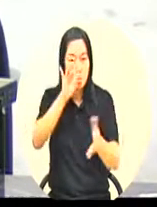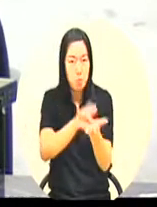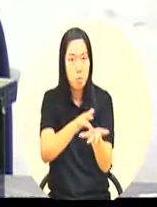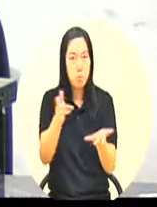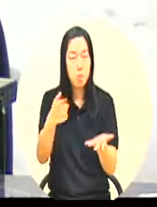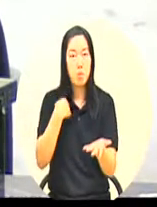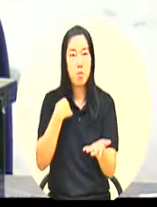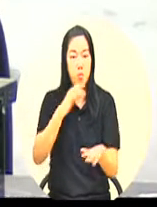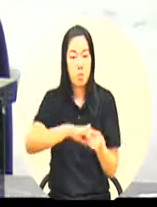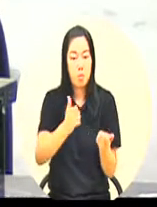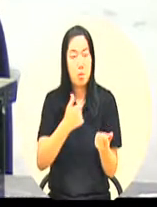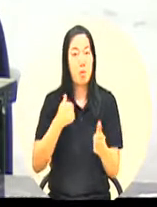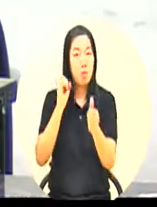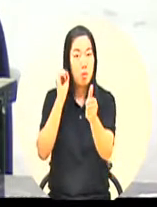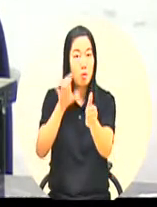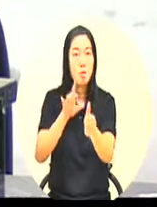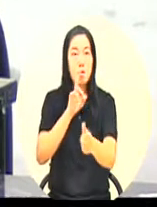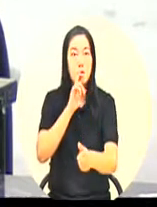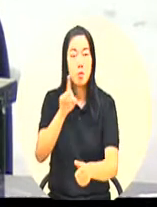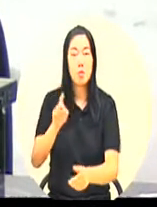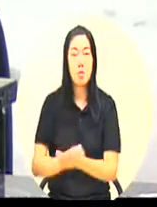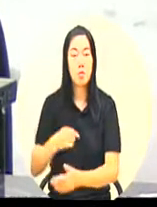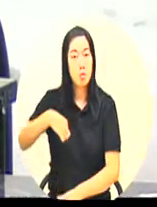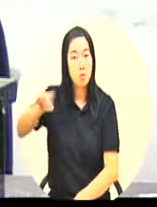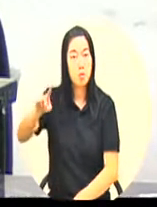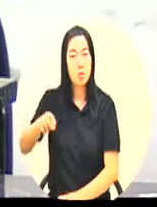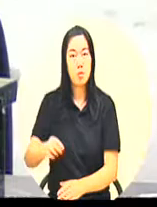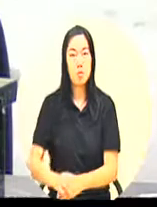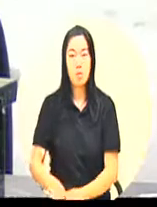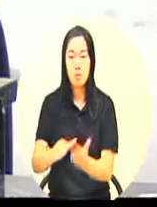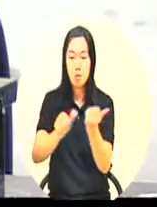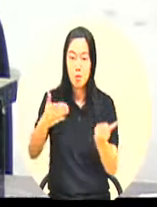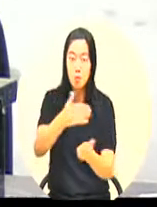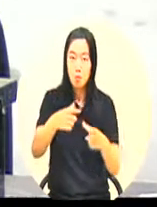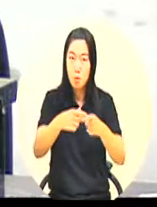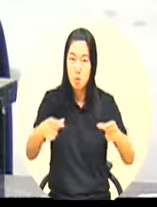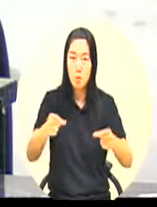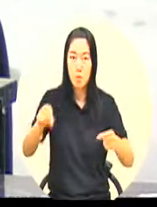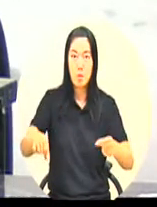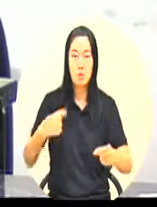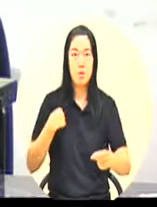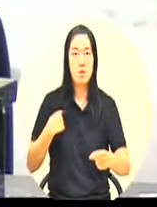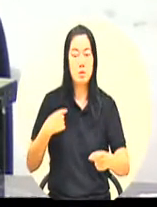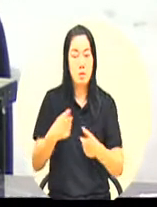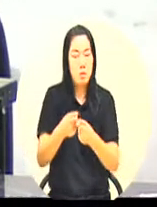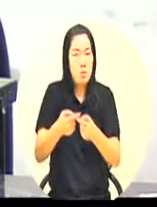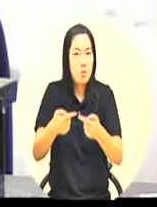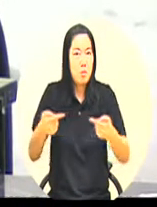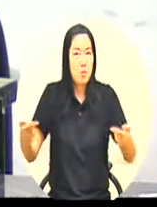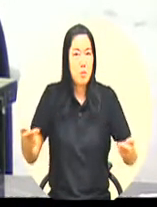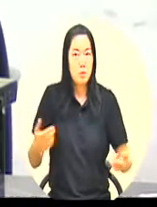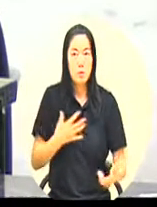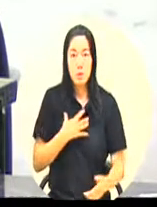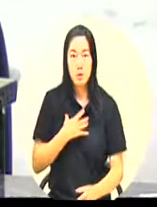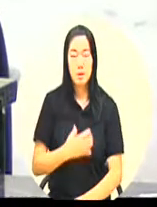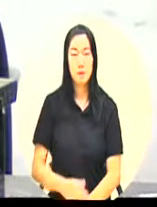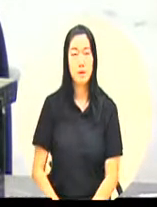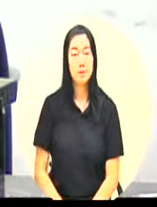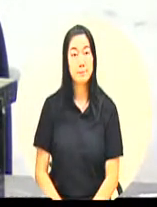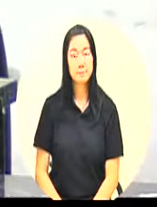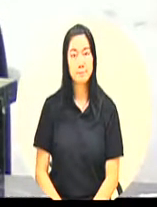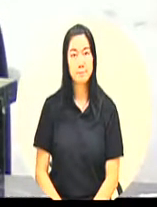日本呢吃生鱼片，小心不要吃日本生鱼片，因为诺罗病毒现在很流行。好，所以这个部